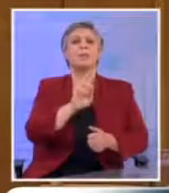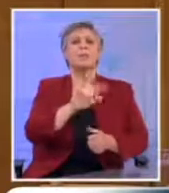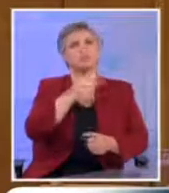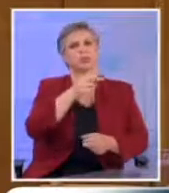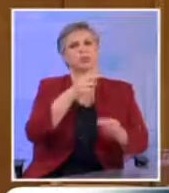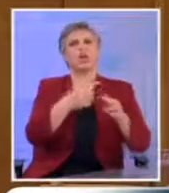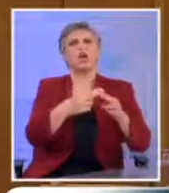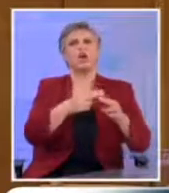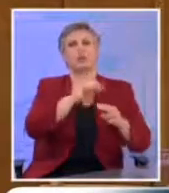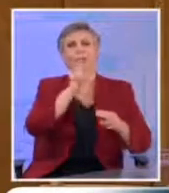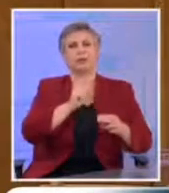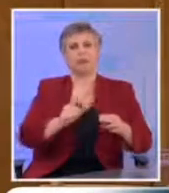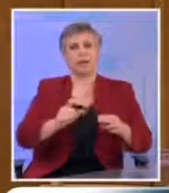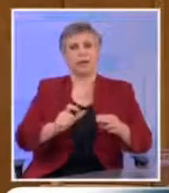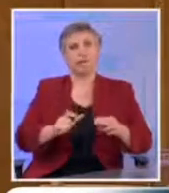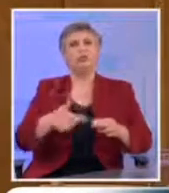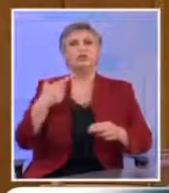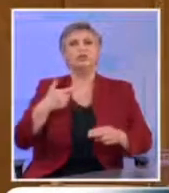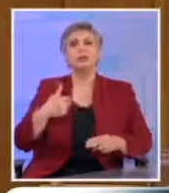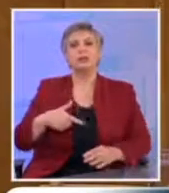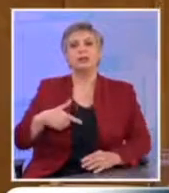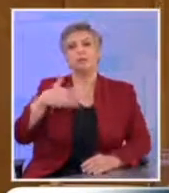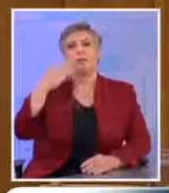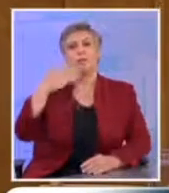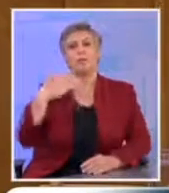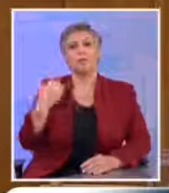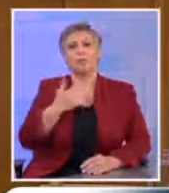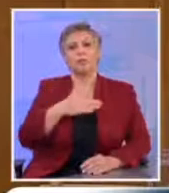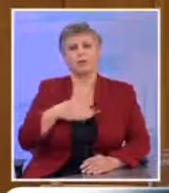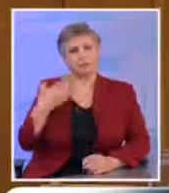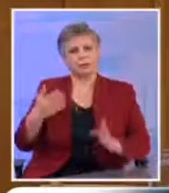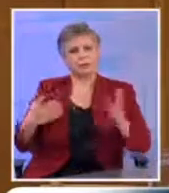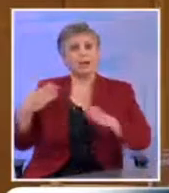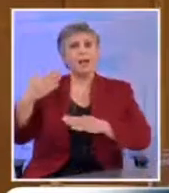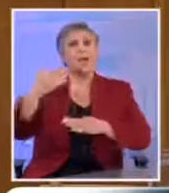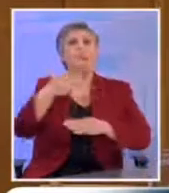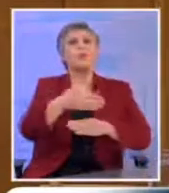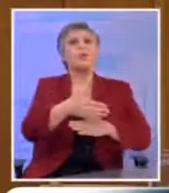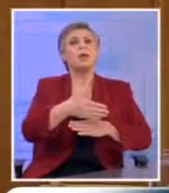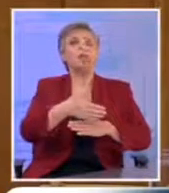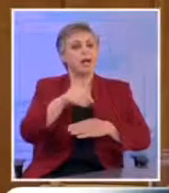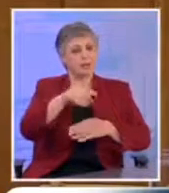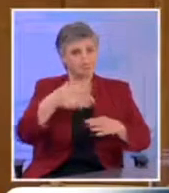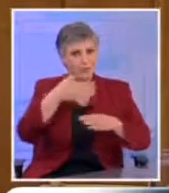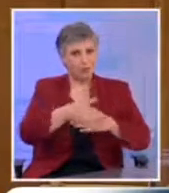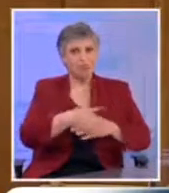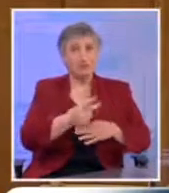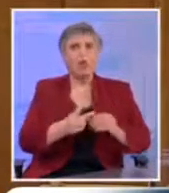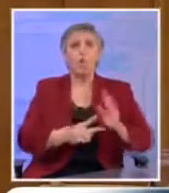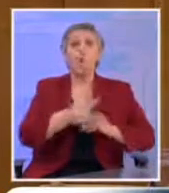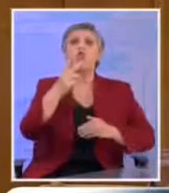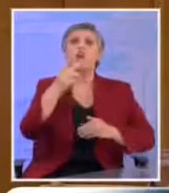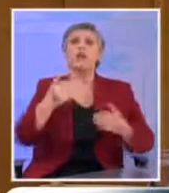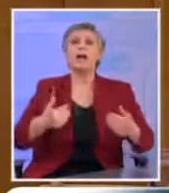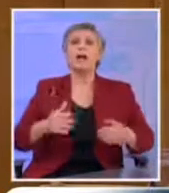Πάπας Φραγκίσκος, συντελεπτή του νηπτήρος, έπλυνε και φίλησε τα πόδια 12 κρατουμένων. Σκεφτείτε